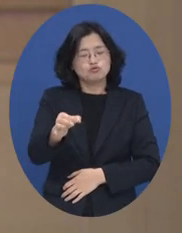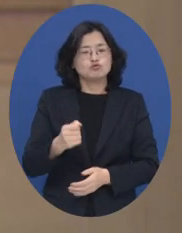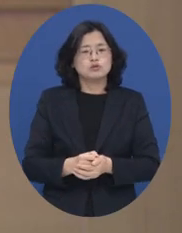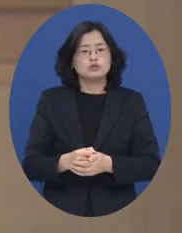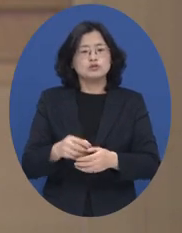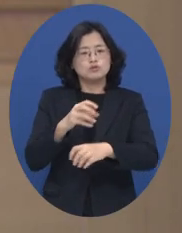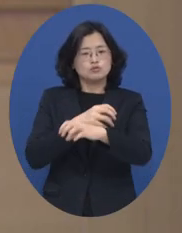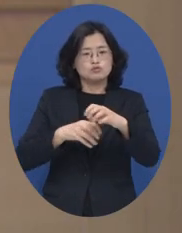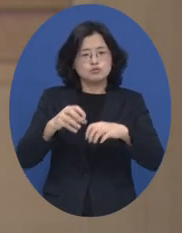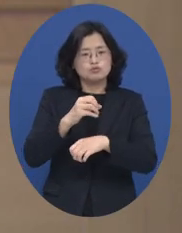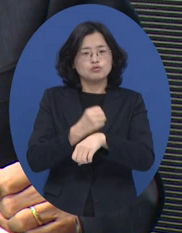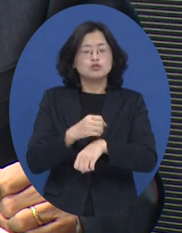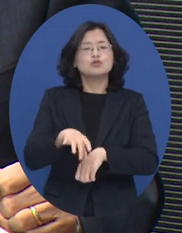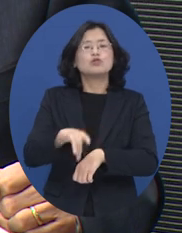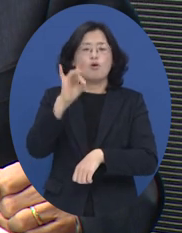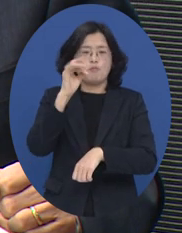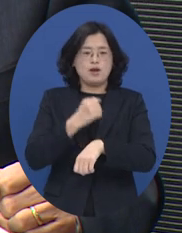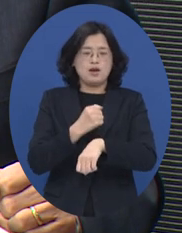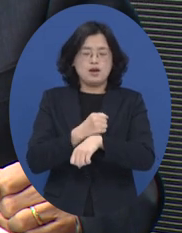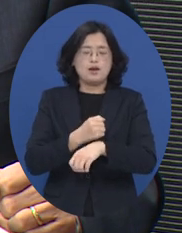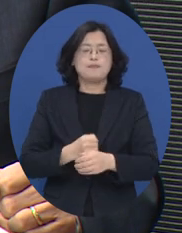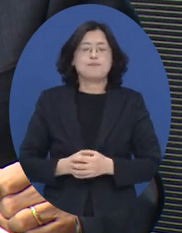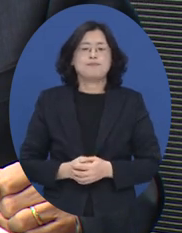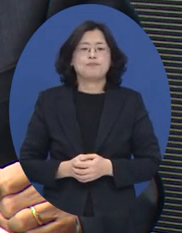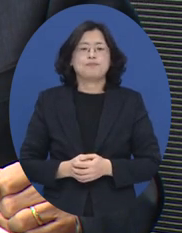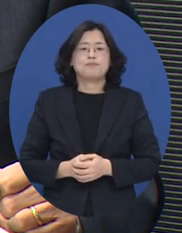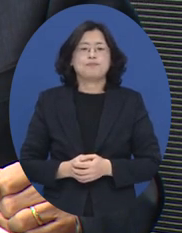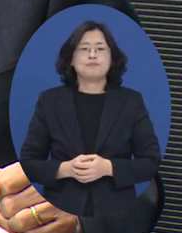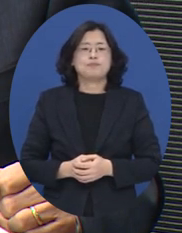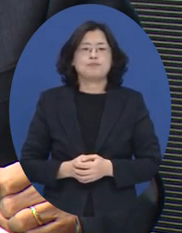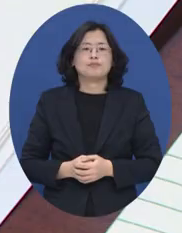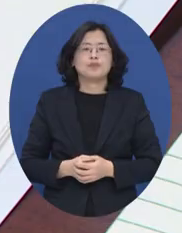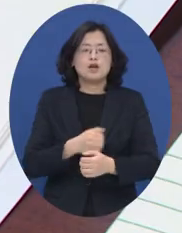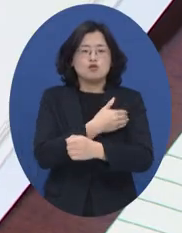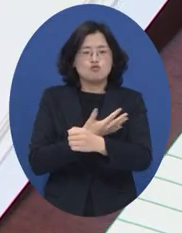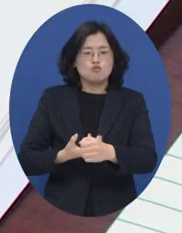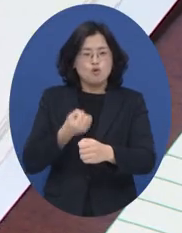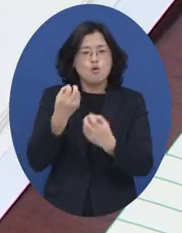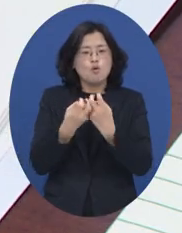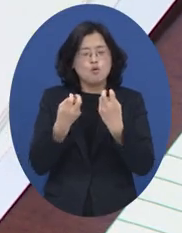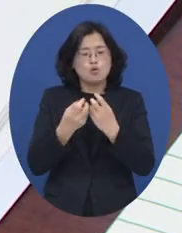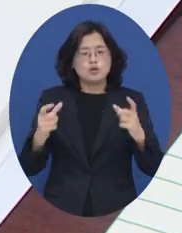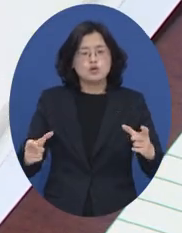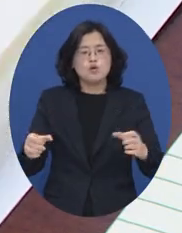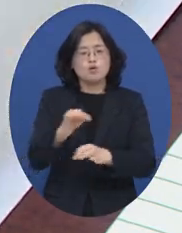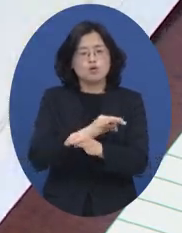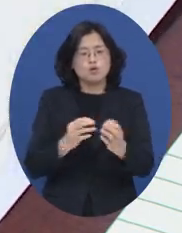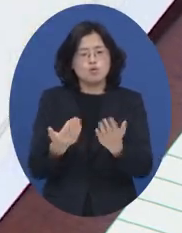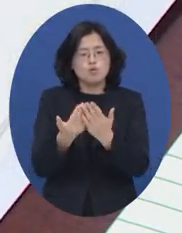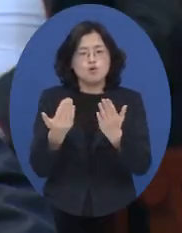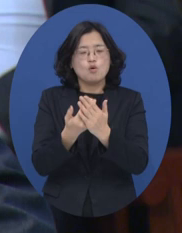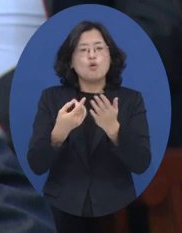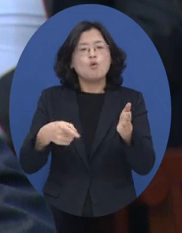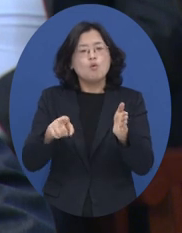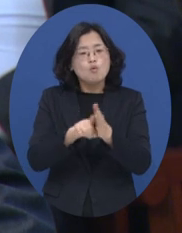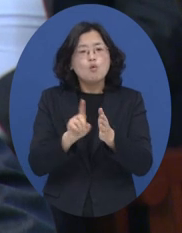선순환 체계의 첫 시험대, 경기 데이터 배당. 데이터 주권 보호와 지역 경제 활성화란 이름의 두 마리